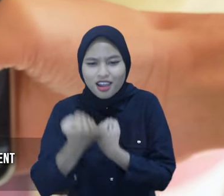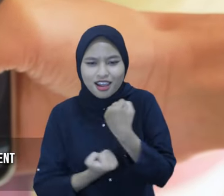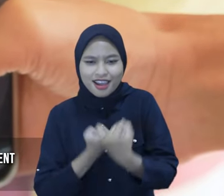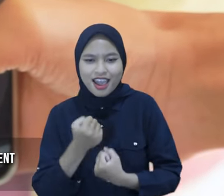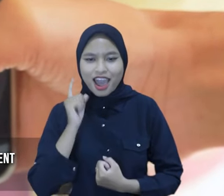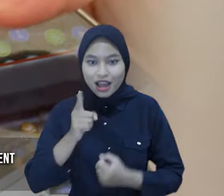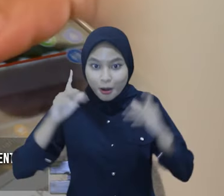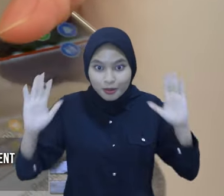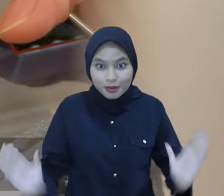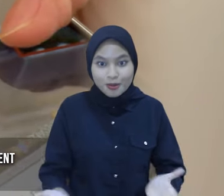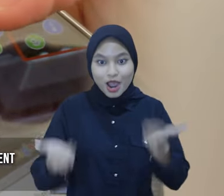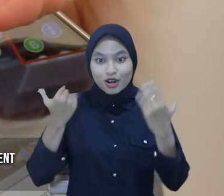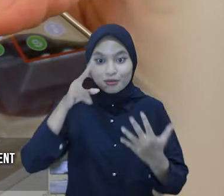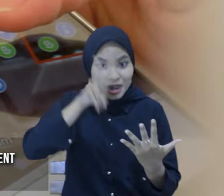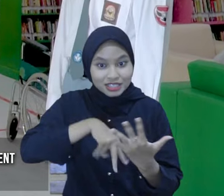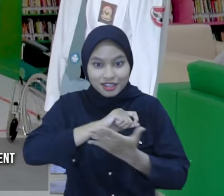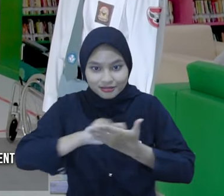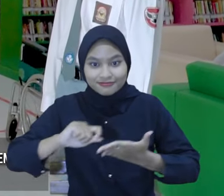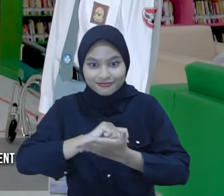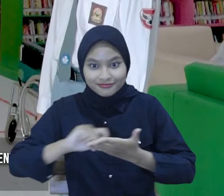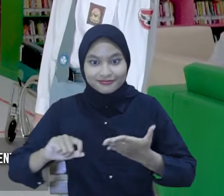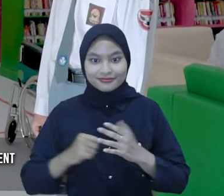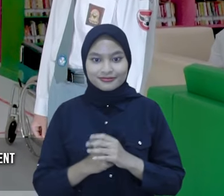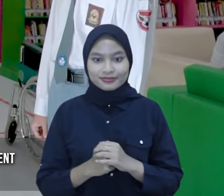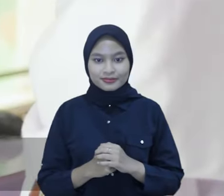melalui pembangunan literasi.